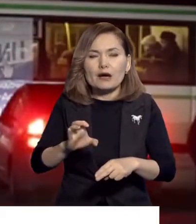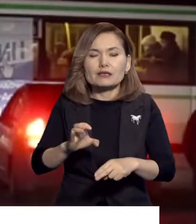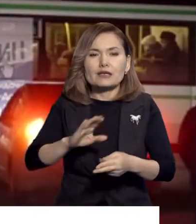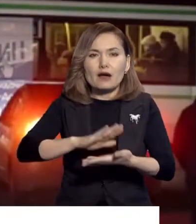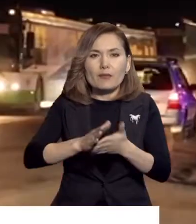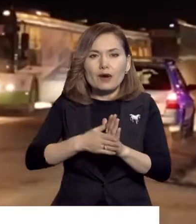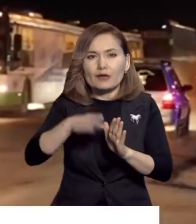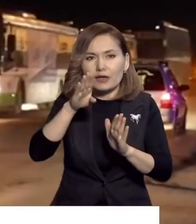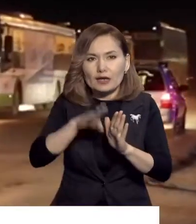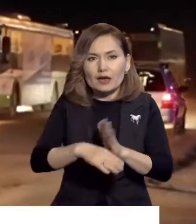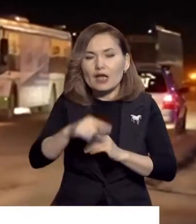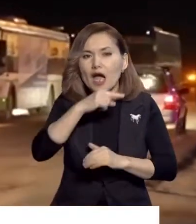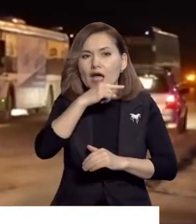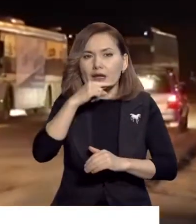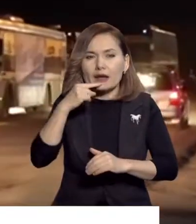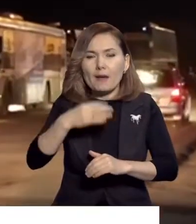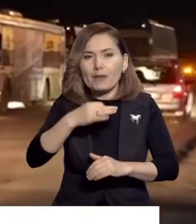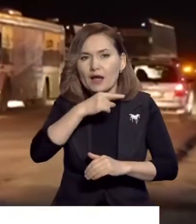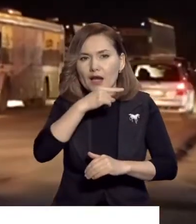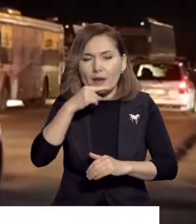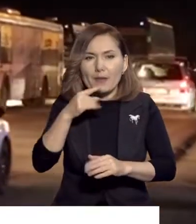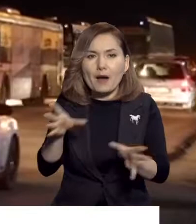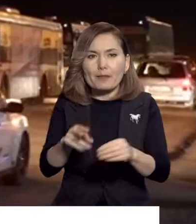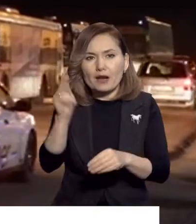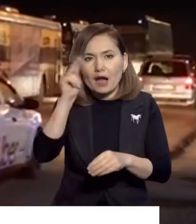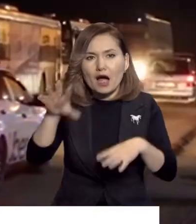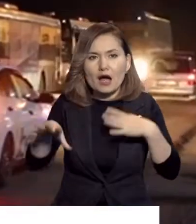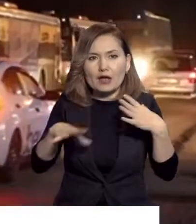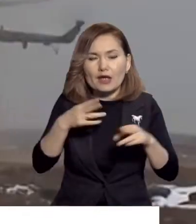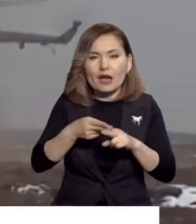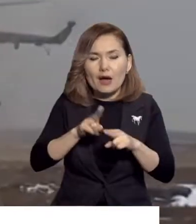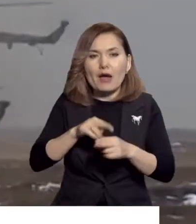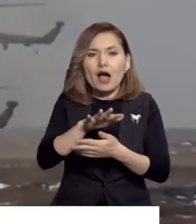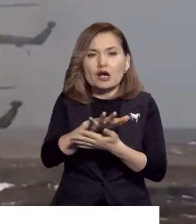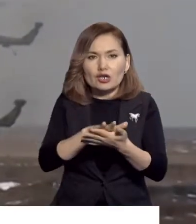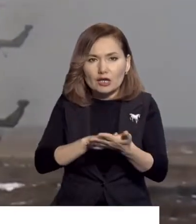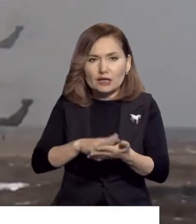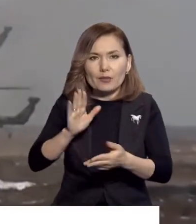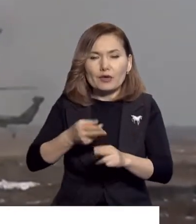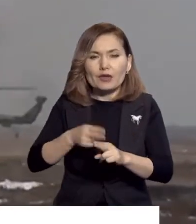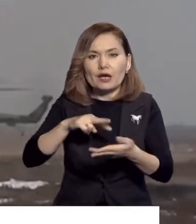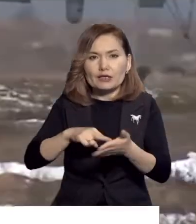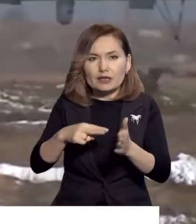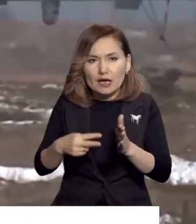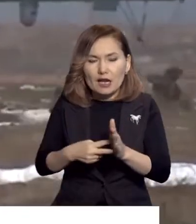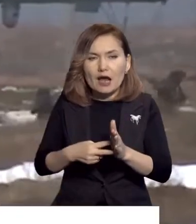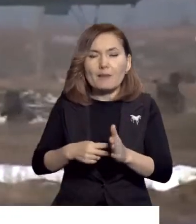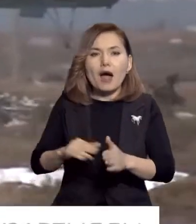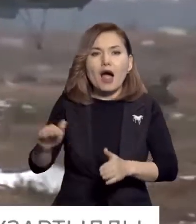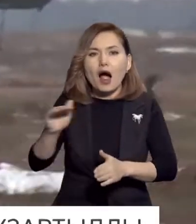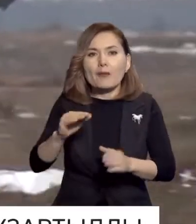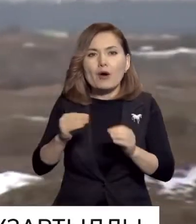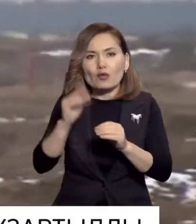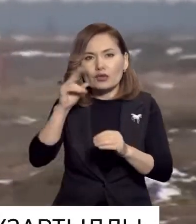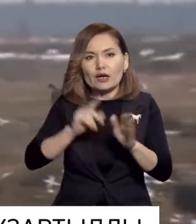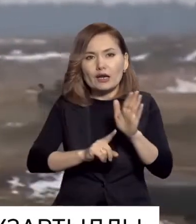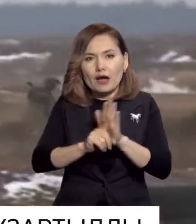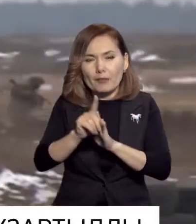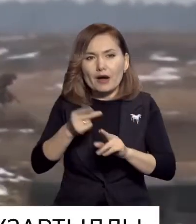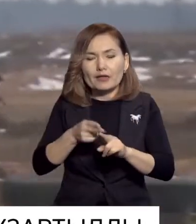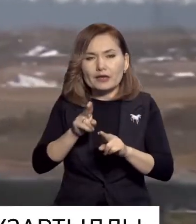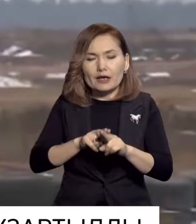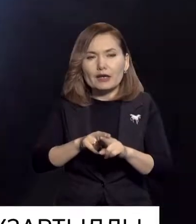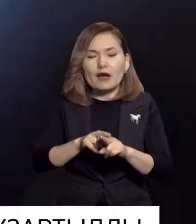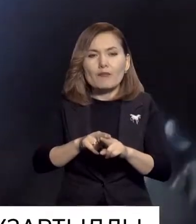нашарлауына байланысты Ресей мен Беларусьтің бірлескен әскери жаттығулары әрі қарай жалғасады. Жоспарға сай ақпанның 10-ында басталған